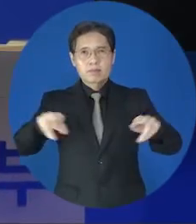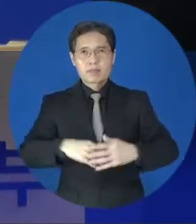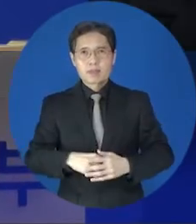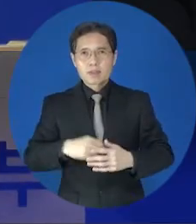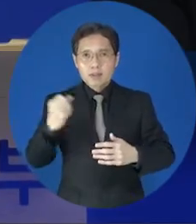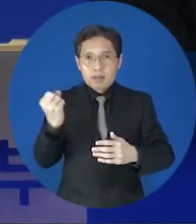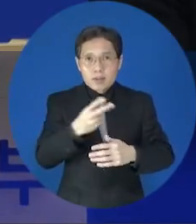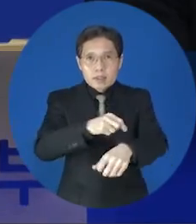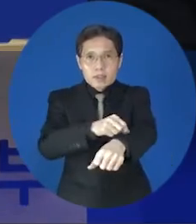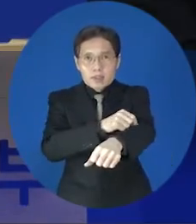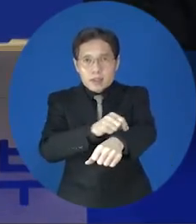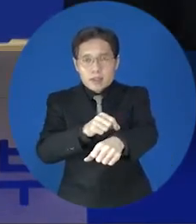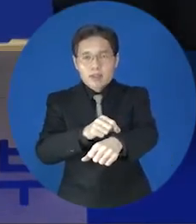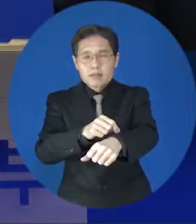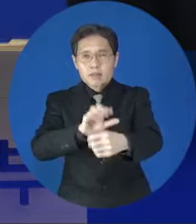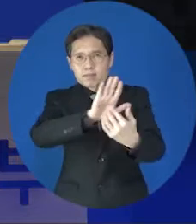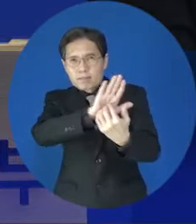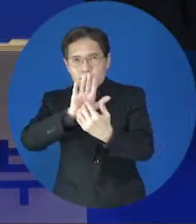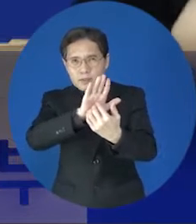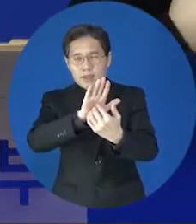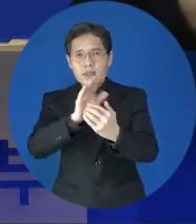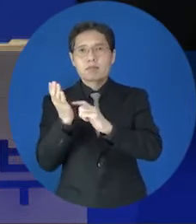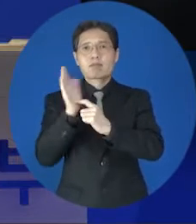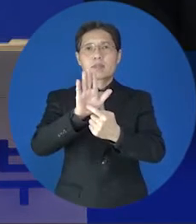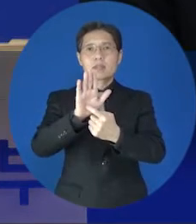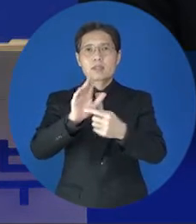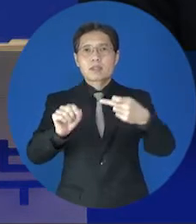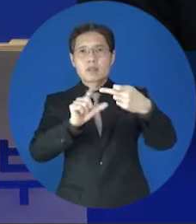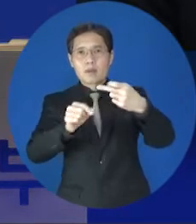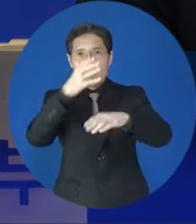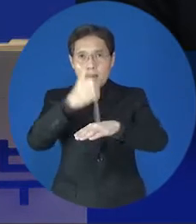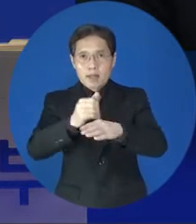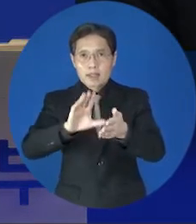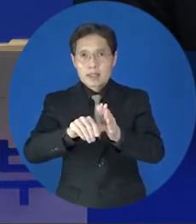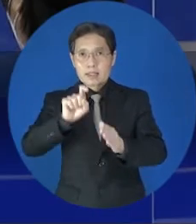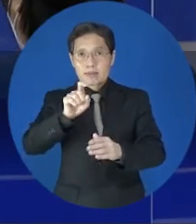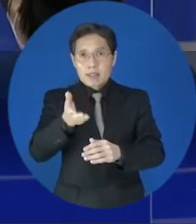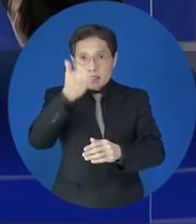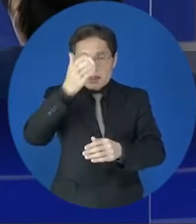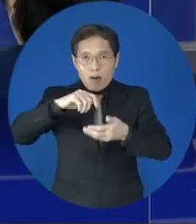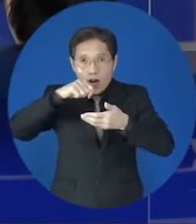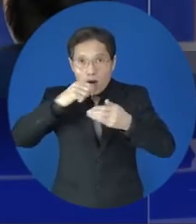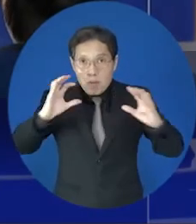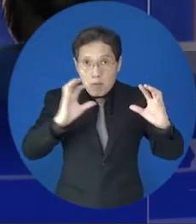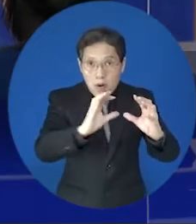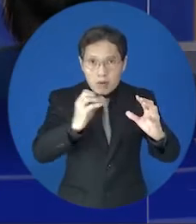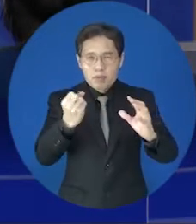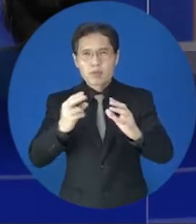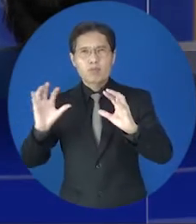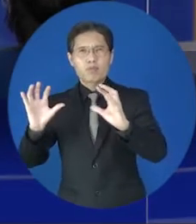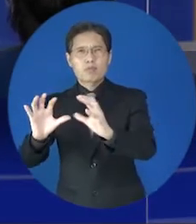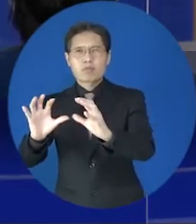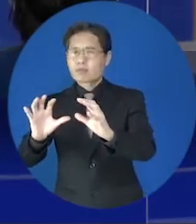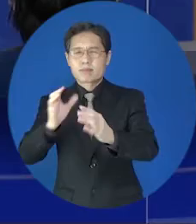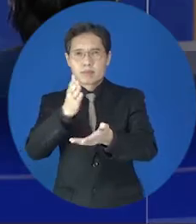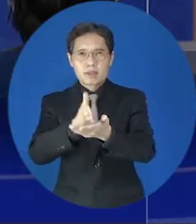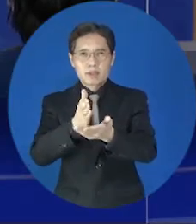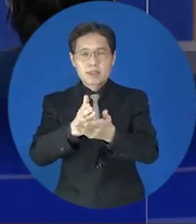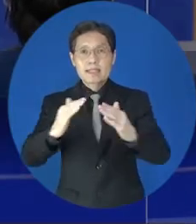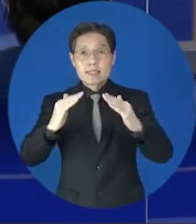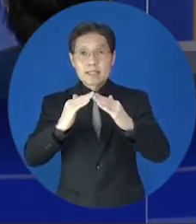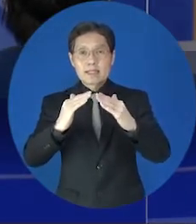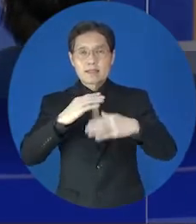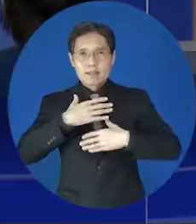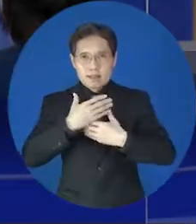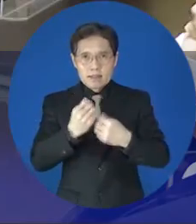한편 특별 방역 대책 발표를 통해 대구시는 연말 연시 10인 이상 음식 섭취 모임이나 행사 를 피하고 집에서 안전하게